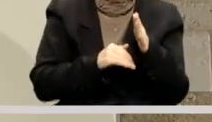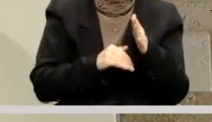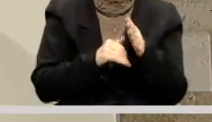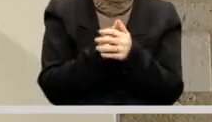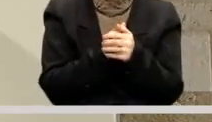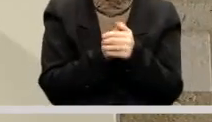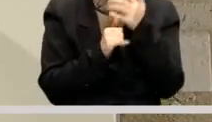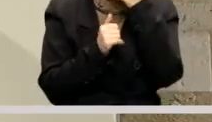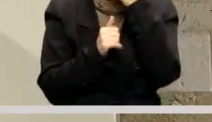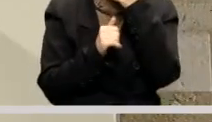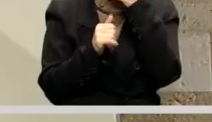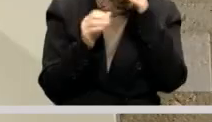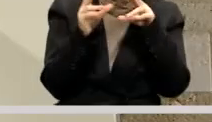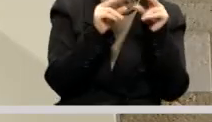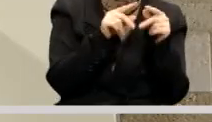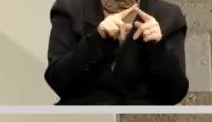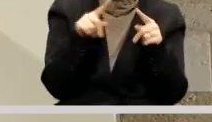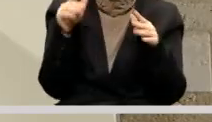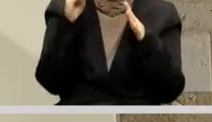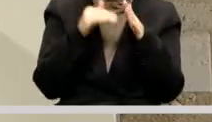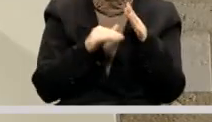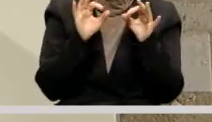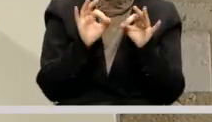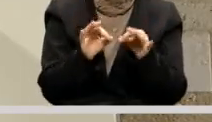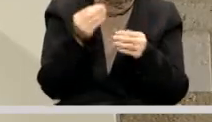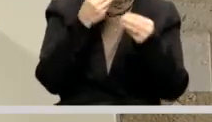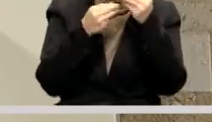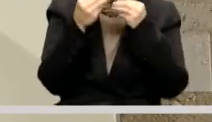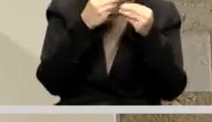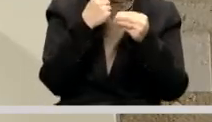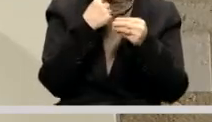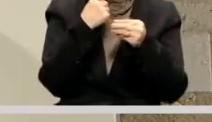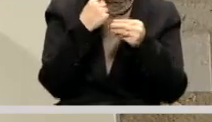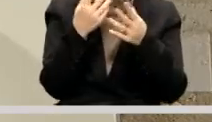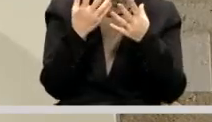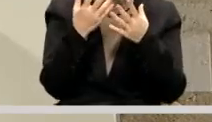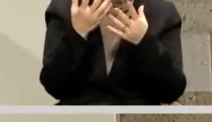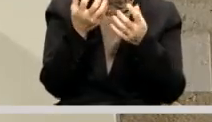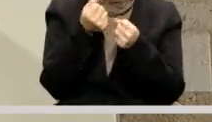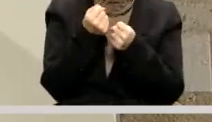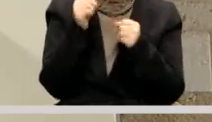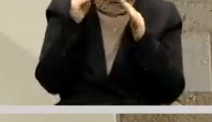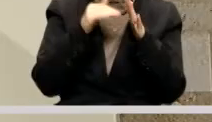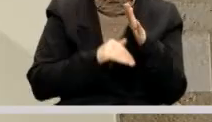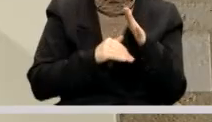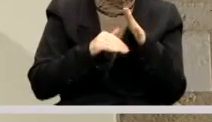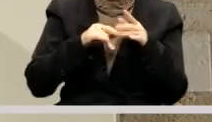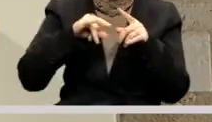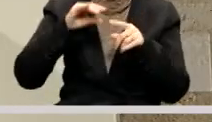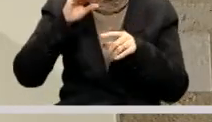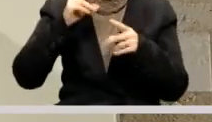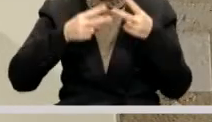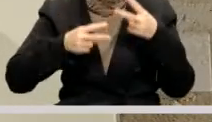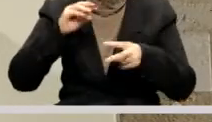insanlar vardır. Uyku süresi azalır. Gıdalardan tat alma duyusu azalır. Çünkü yaşla beraber bazı hormonların üretimi de azaldığı